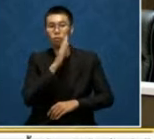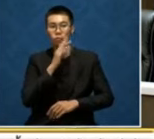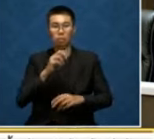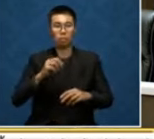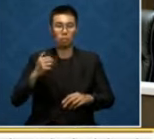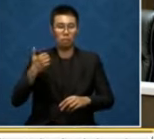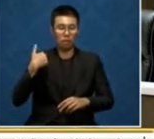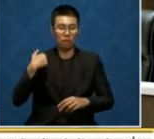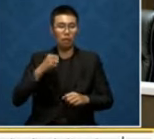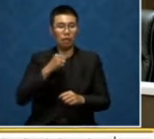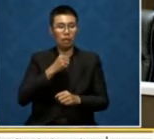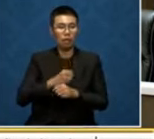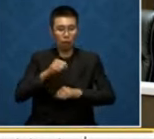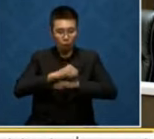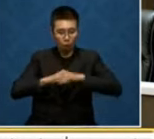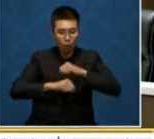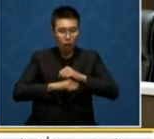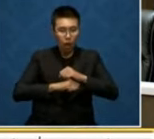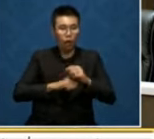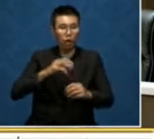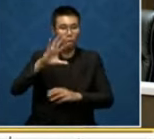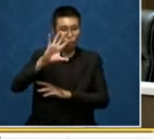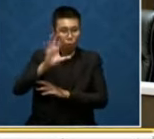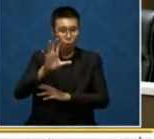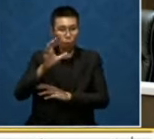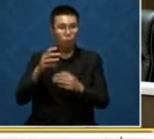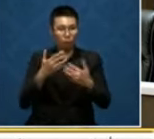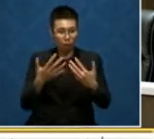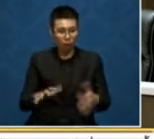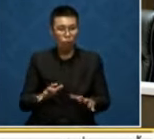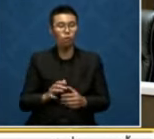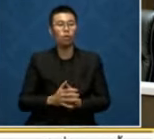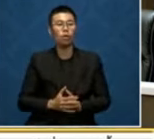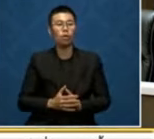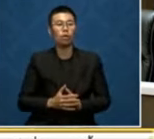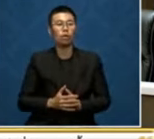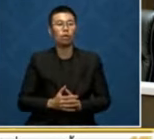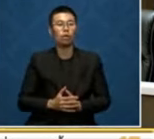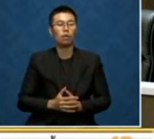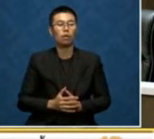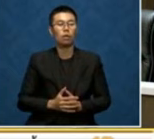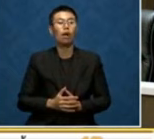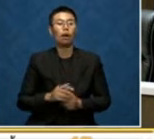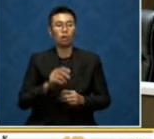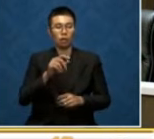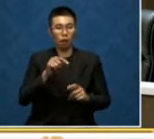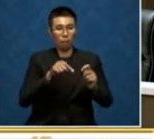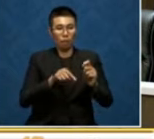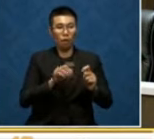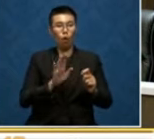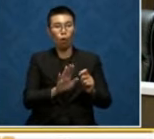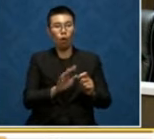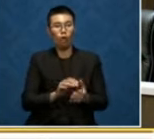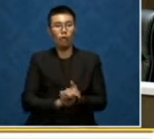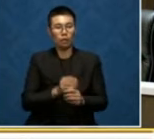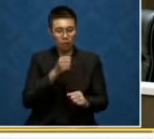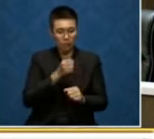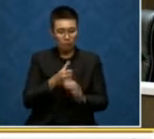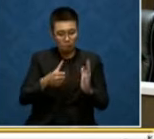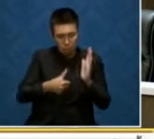กังหันลมแล้วท้องถิ่นของพวกเขาอบตของพวกเขาเทศบาลของพวกเขาจะสามารถจัดเก็บภาษีได้